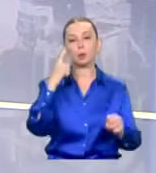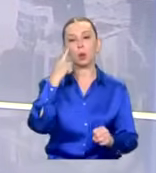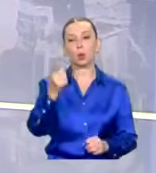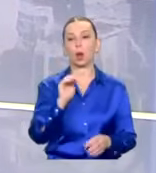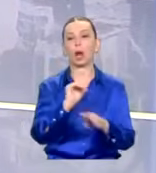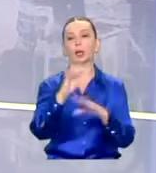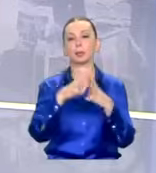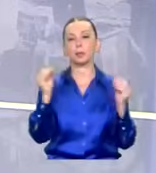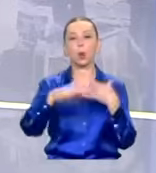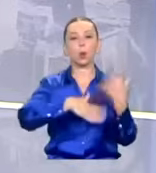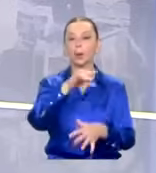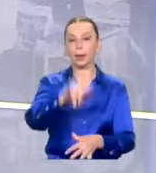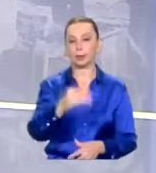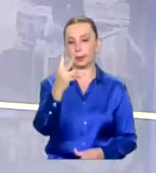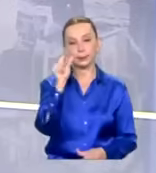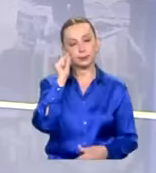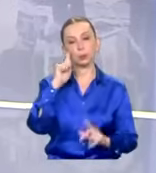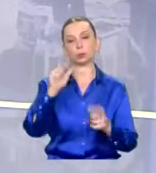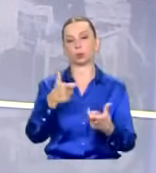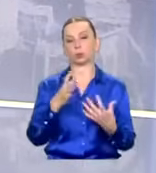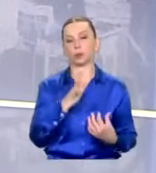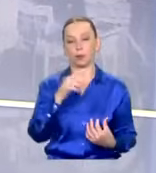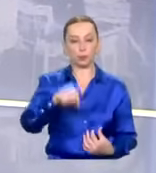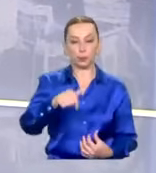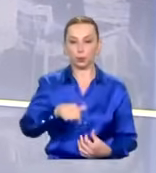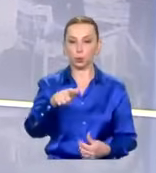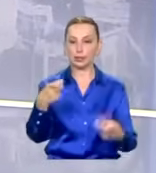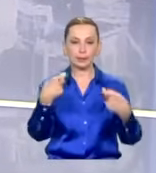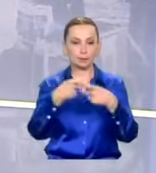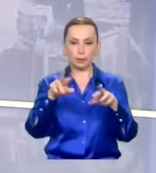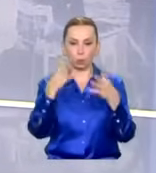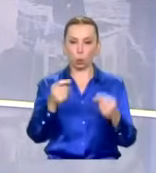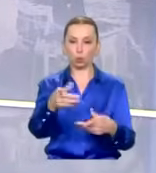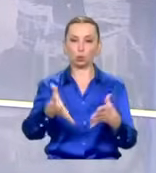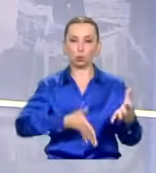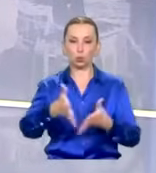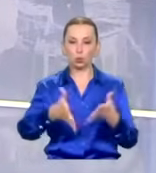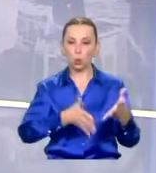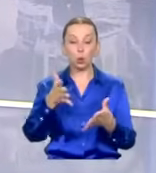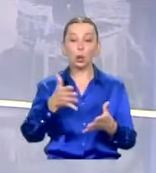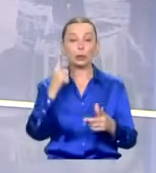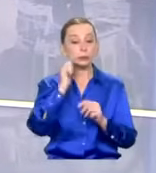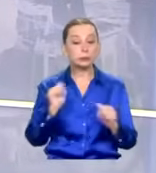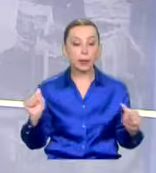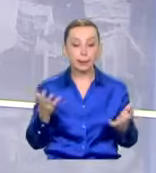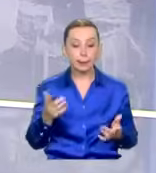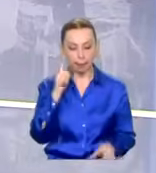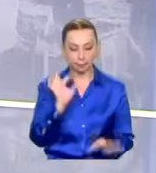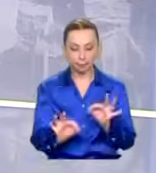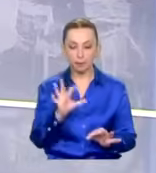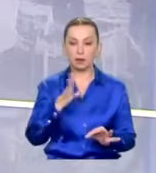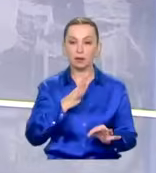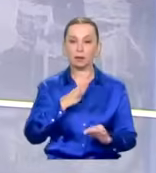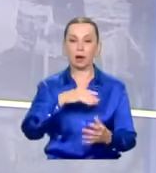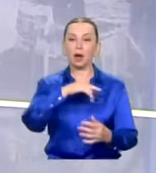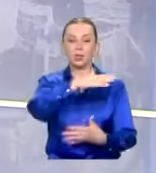verdi. Olaya ilişkin 2 kişi gözaltında. Bugün savaş alanına dönen sokakta hasar tespit çalışmaları sürerken